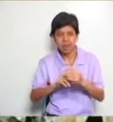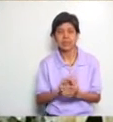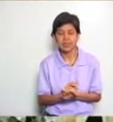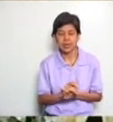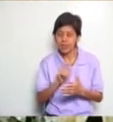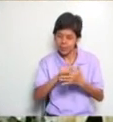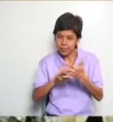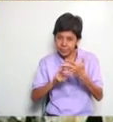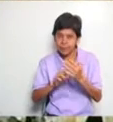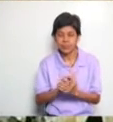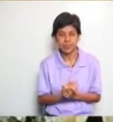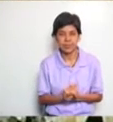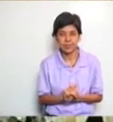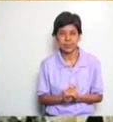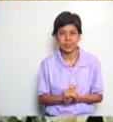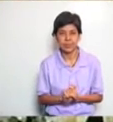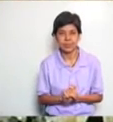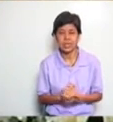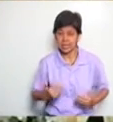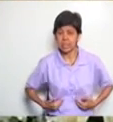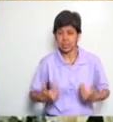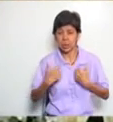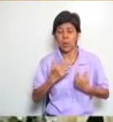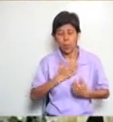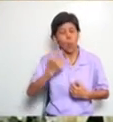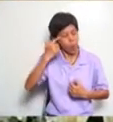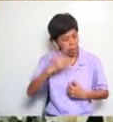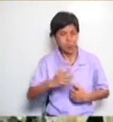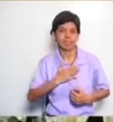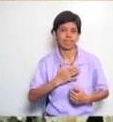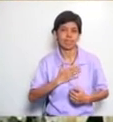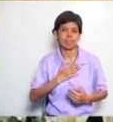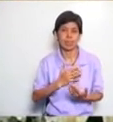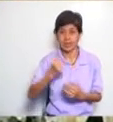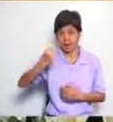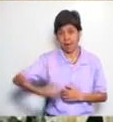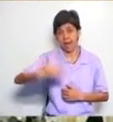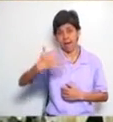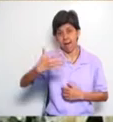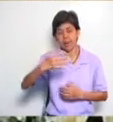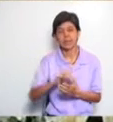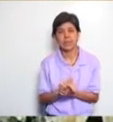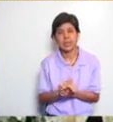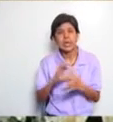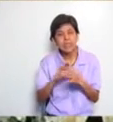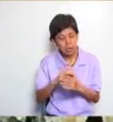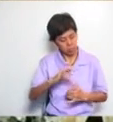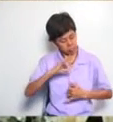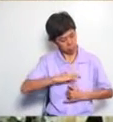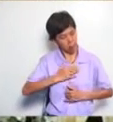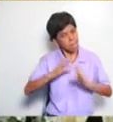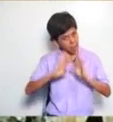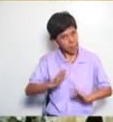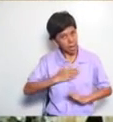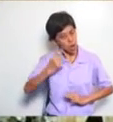แลวกนะ เดยถามพกคนเจ้าเองละกันชีวิตนผมไดคำตอบแล้วครับ ห้าข้อ ข้อแกคือเพอการรจตเ